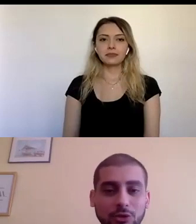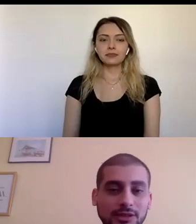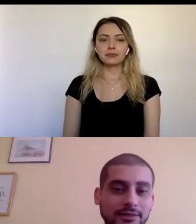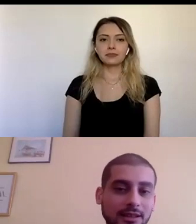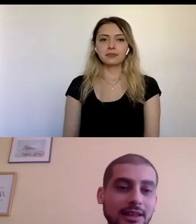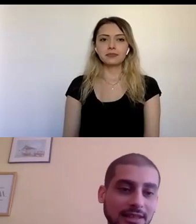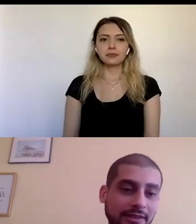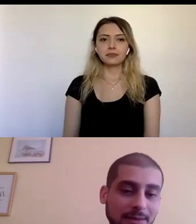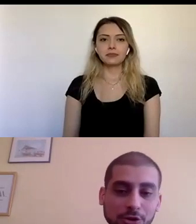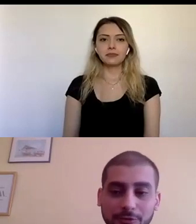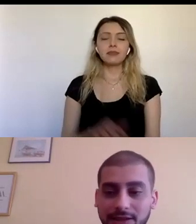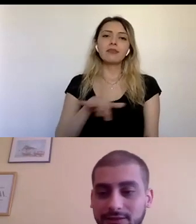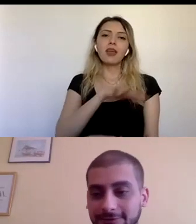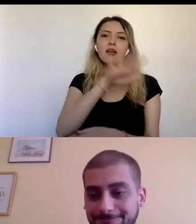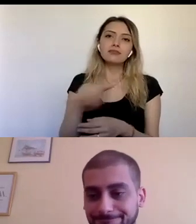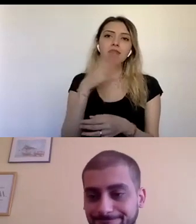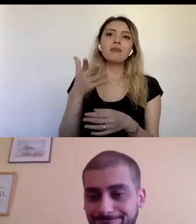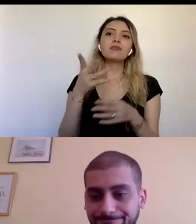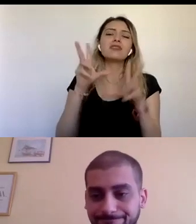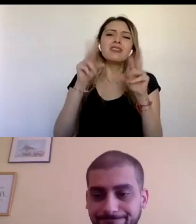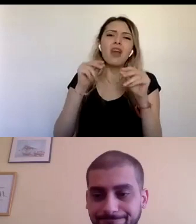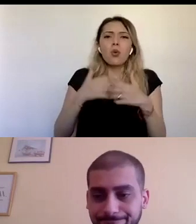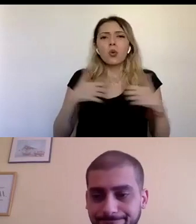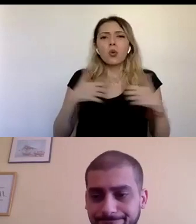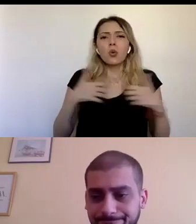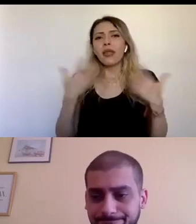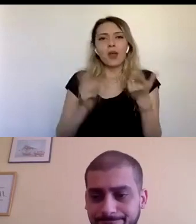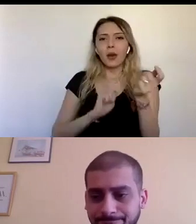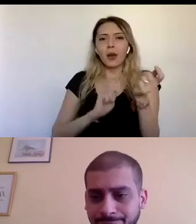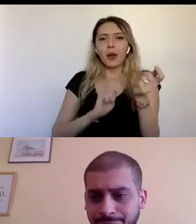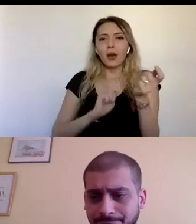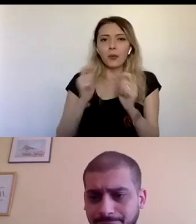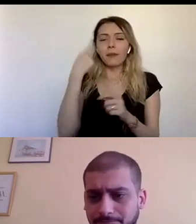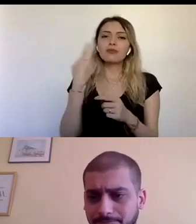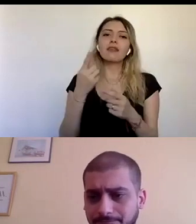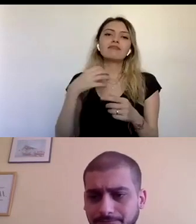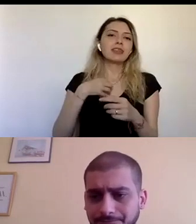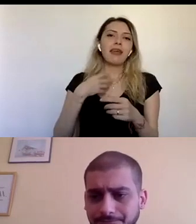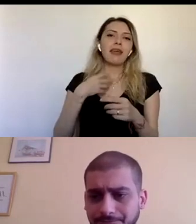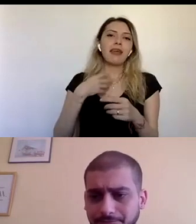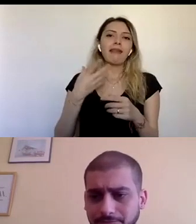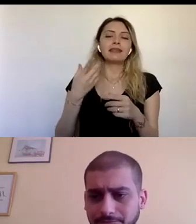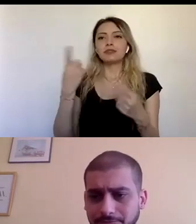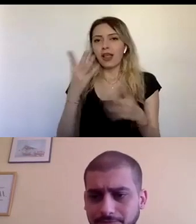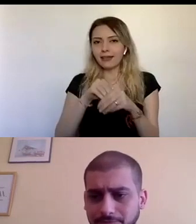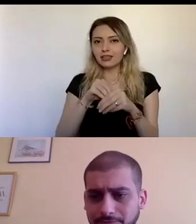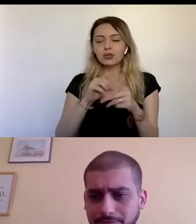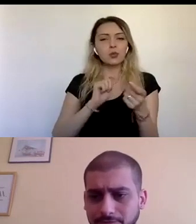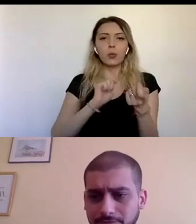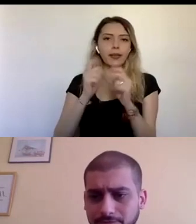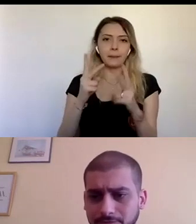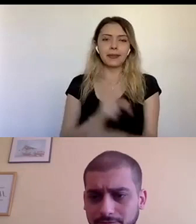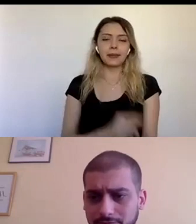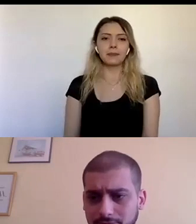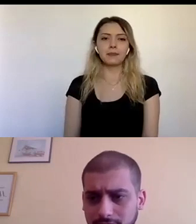bazı noktalarda gerekebiliyor maalesef. Tamamdır. Bu birçok uygulamalarla ilgili soru geliyor. Ben